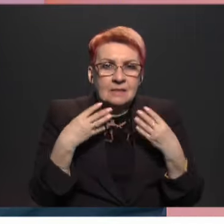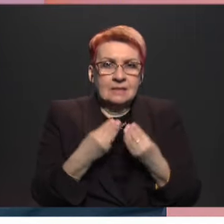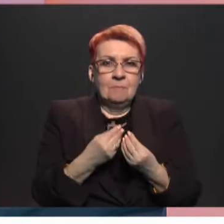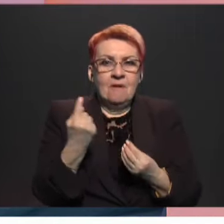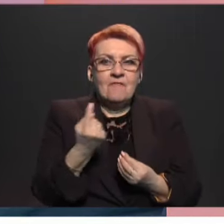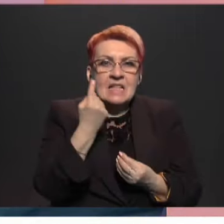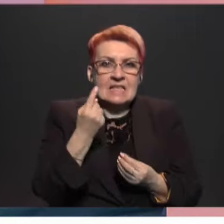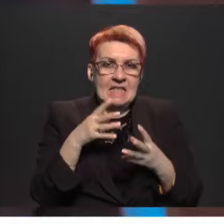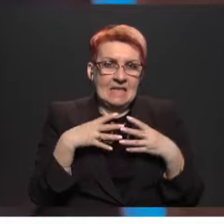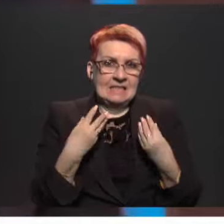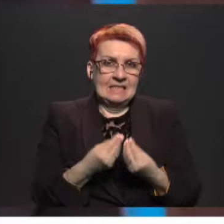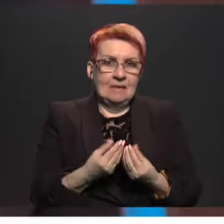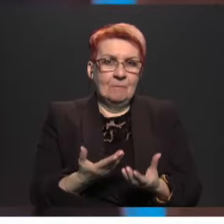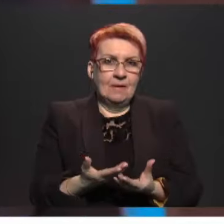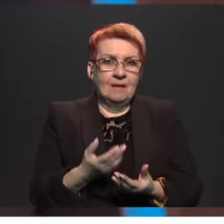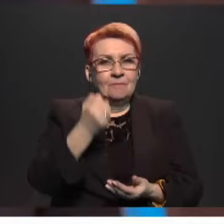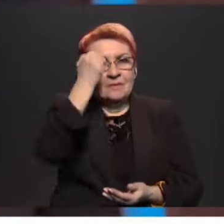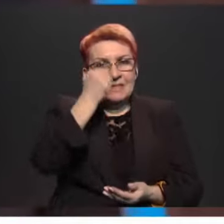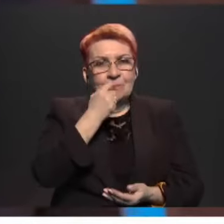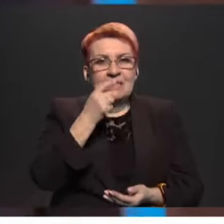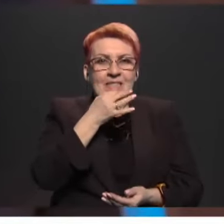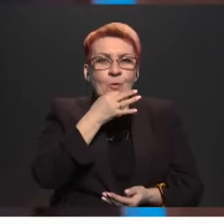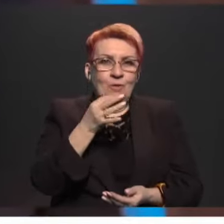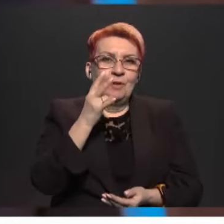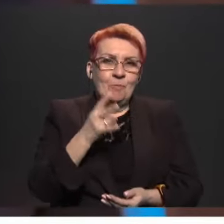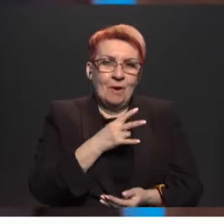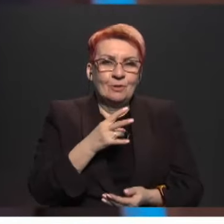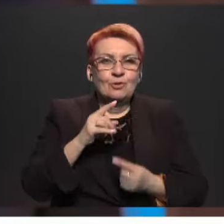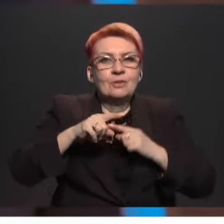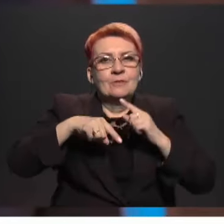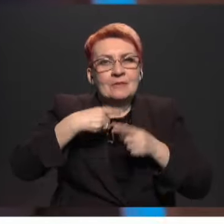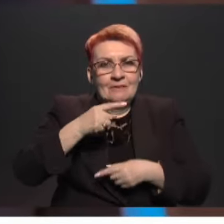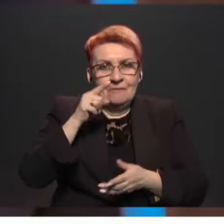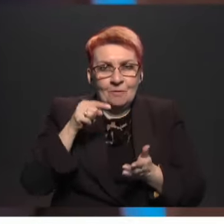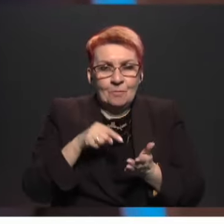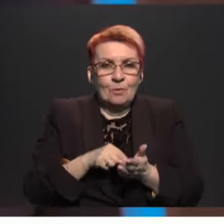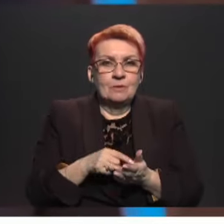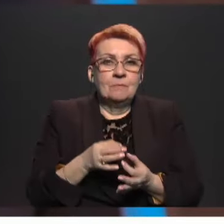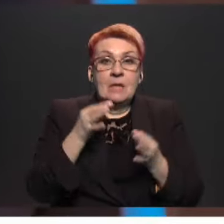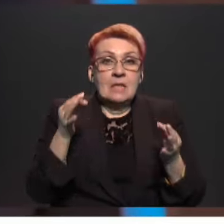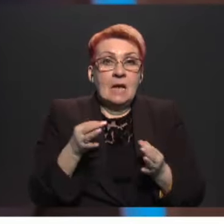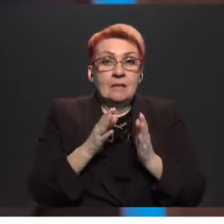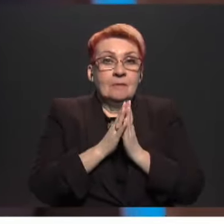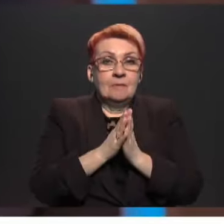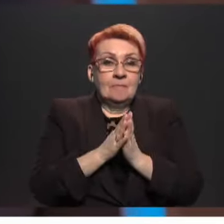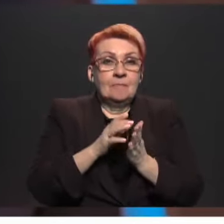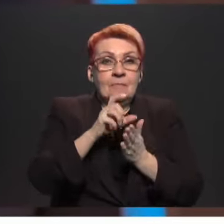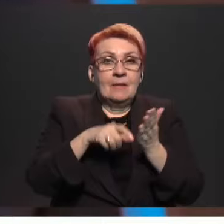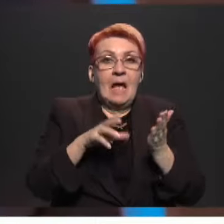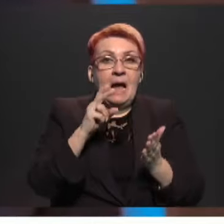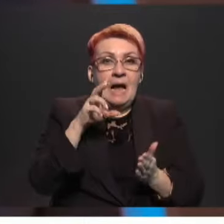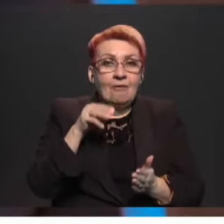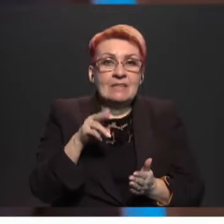одной единой семье. Спасибо, батюшка, за ответ. Следующий вопрос от Максима. Здравствуйте. Никогда не молился акафистами и канонами,